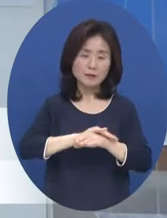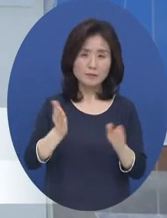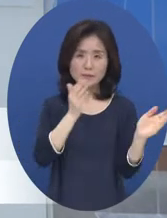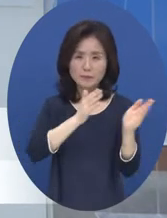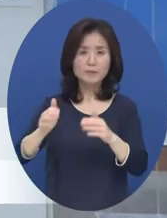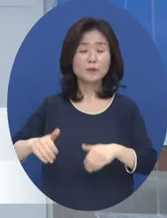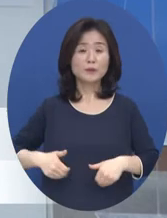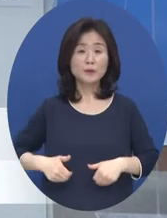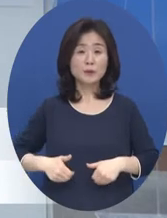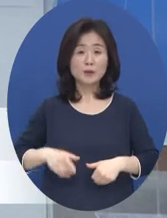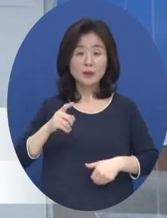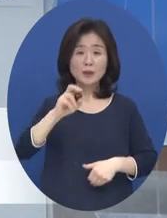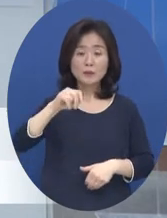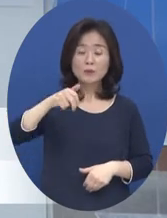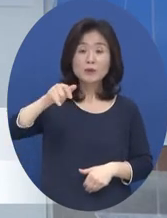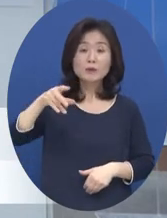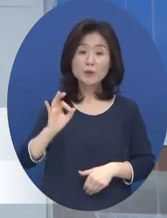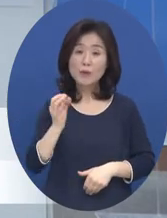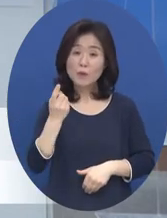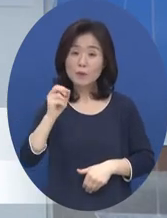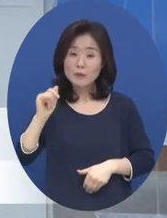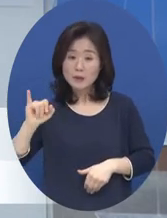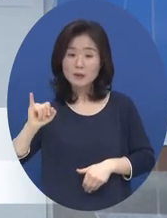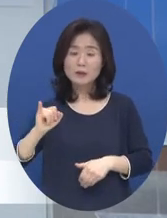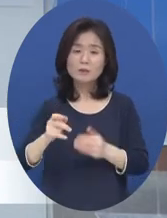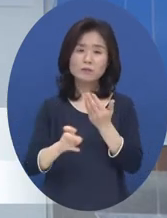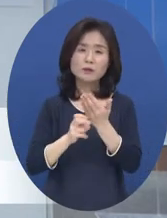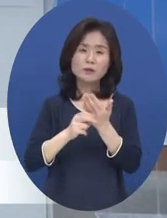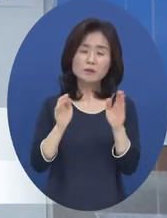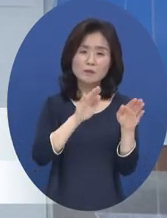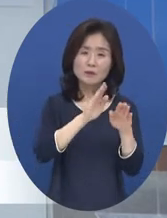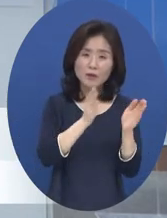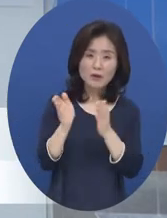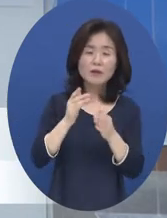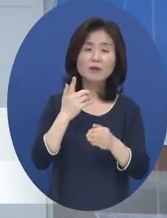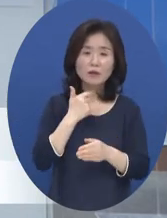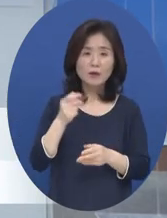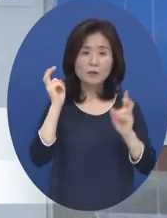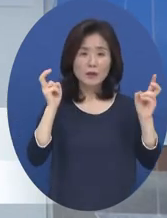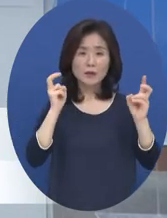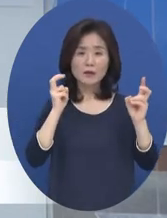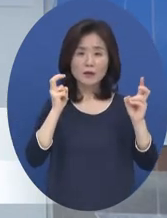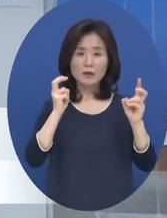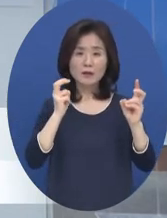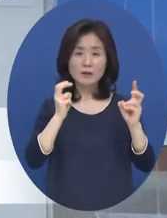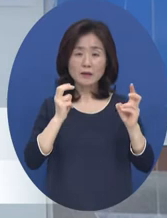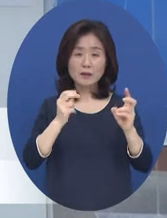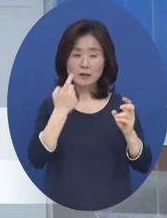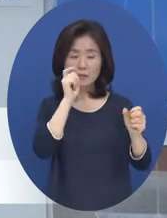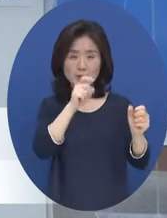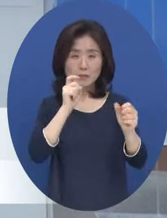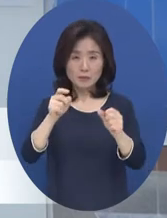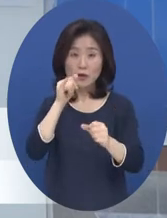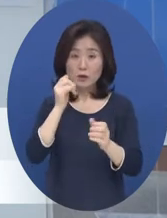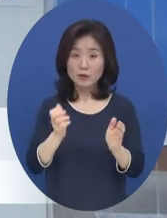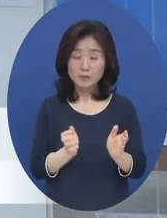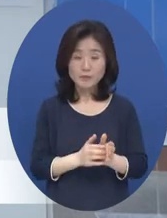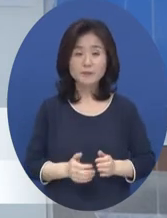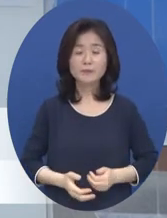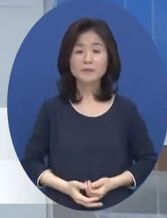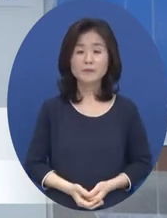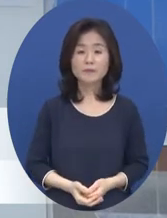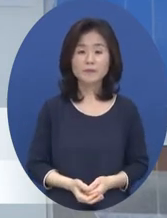이 무기성 오이를 불법으로 처리해온 업체들이 경기도 특별사법 경찰단에 무더기로 적발됐습니다. 구영설 기자가